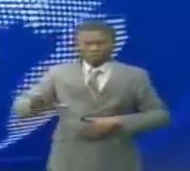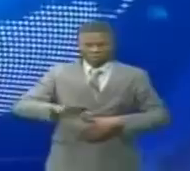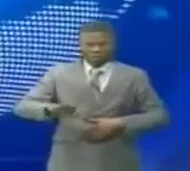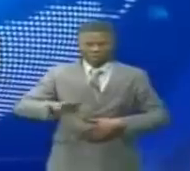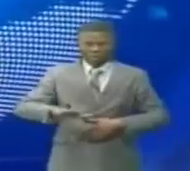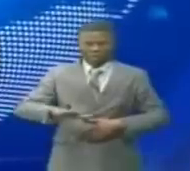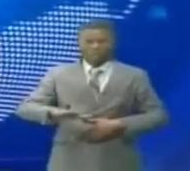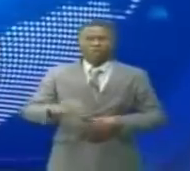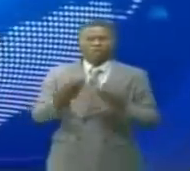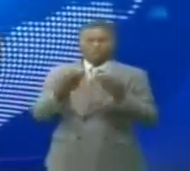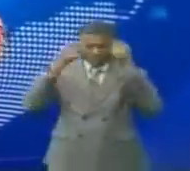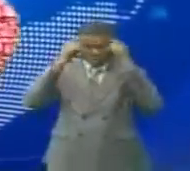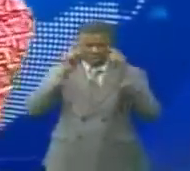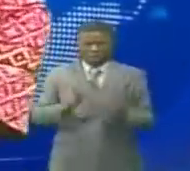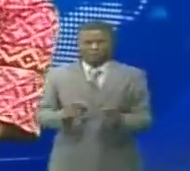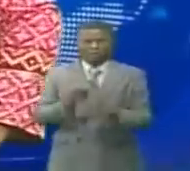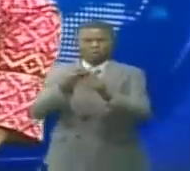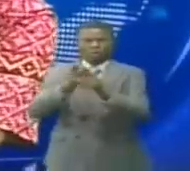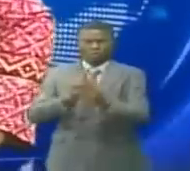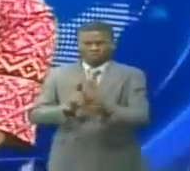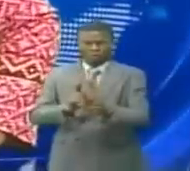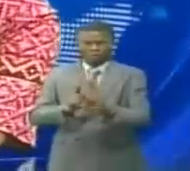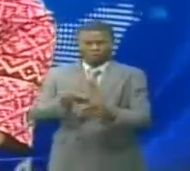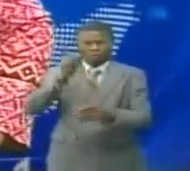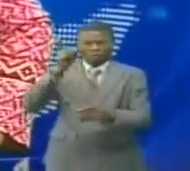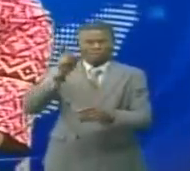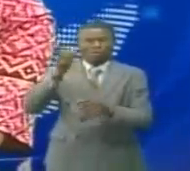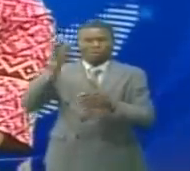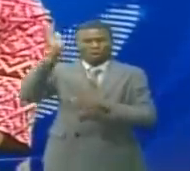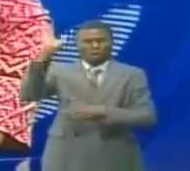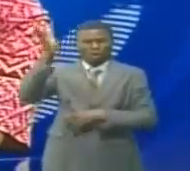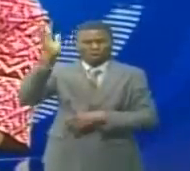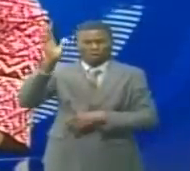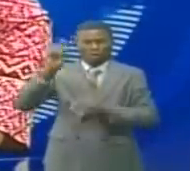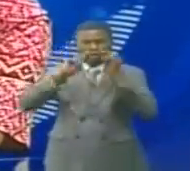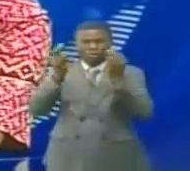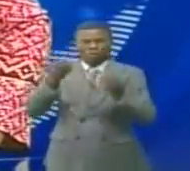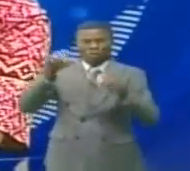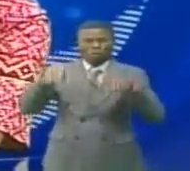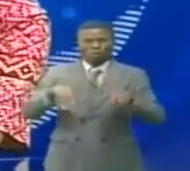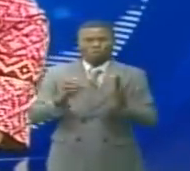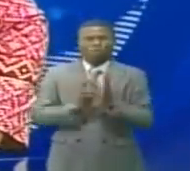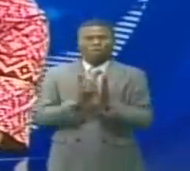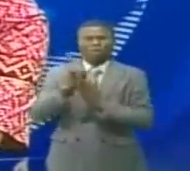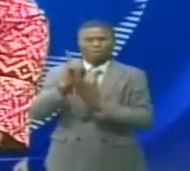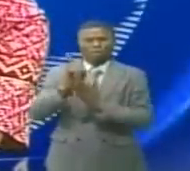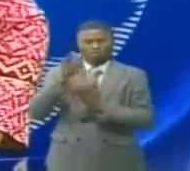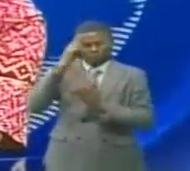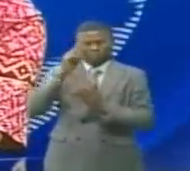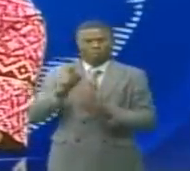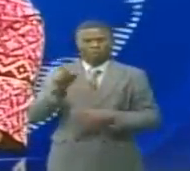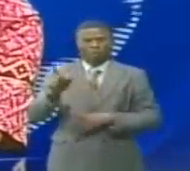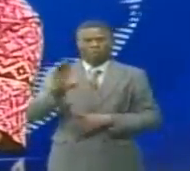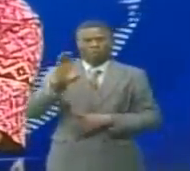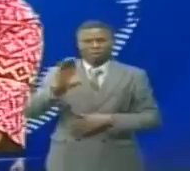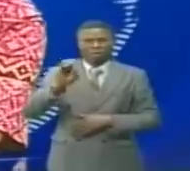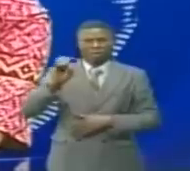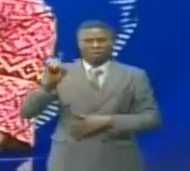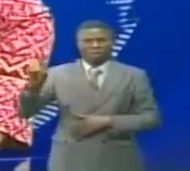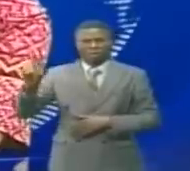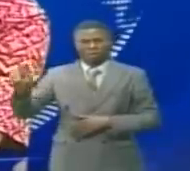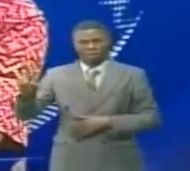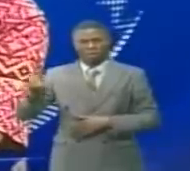l'une des résolutions issues du premier congrès du Parti Congo Debout pour le développement, CDD, qui a saisi